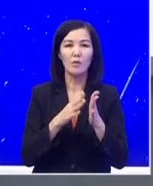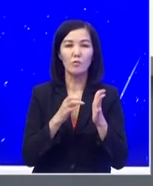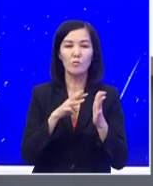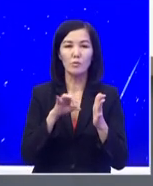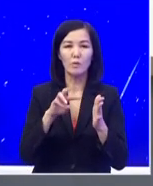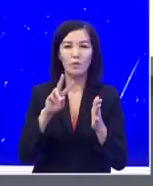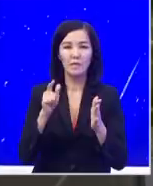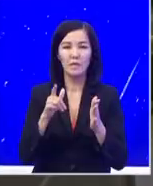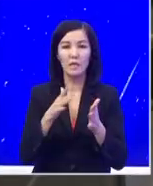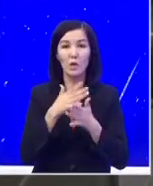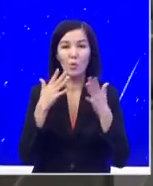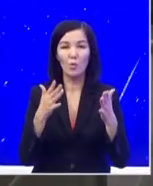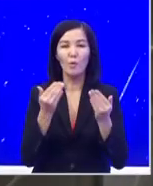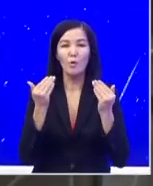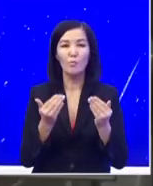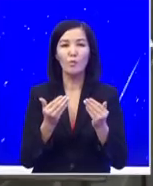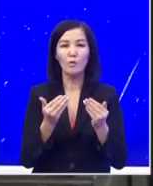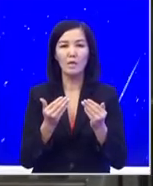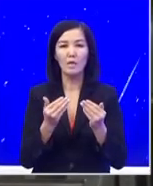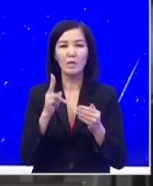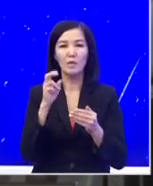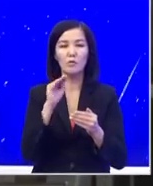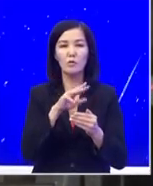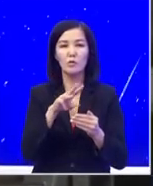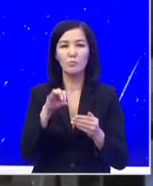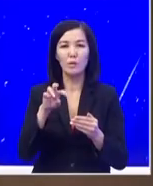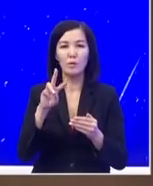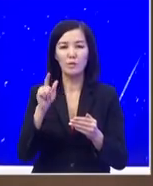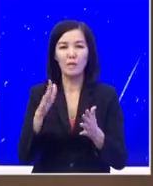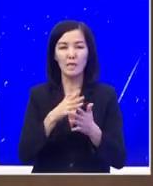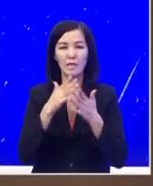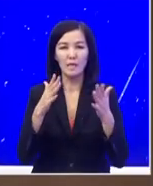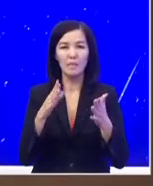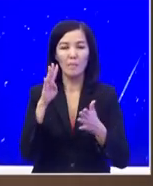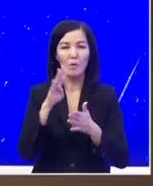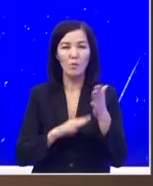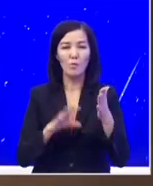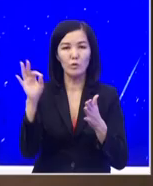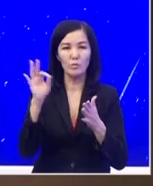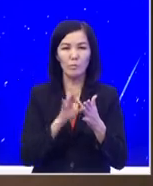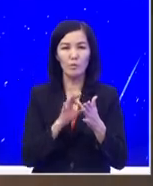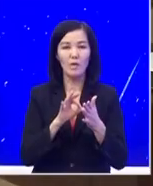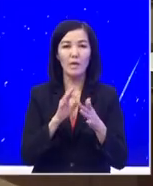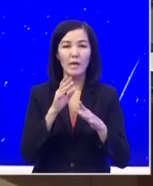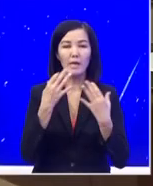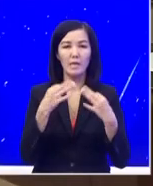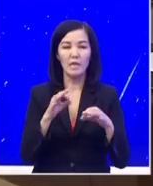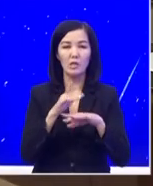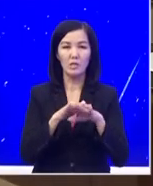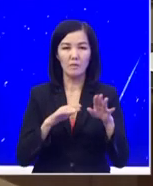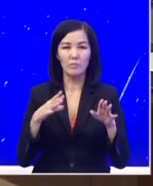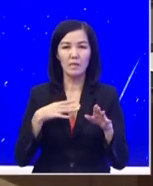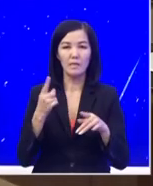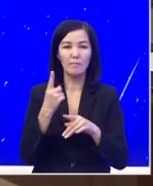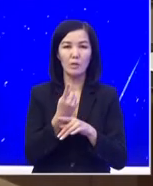900 миллион теңгеден асады. Бүгінде осы сома үстінен қосылған 200 миллион теңгеден астам өсімпұлына рақымшылық жасалды.